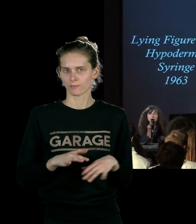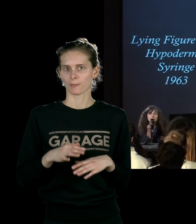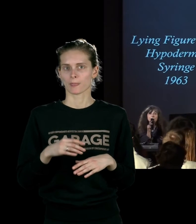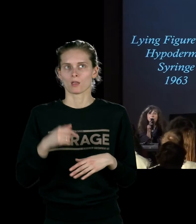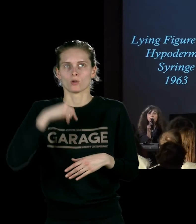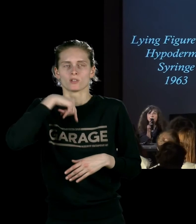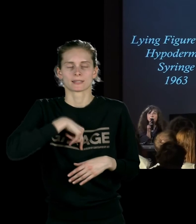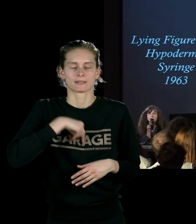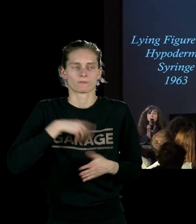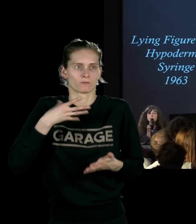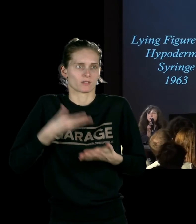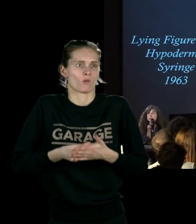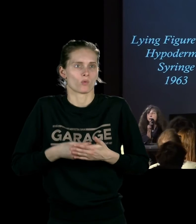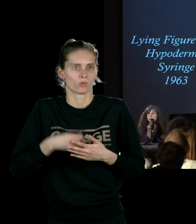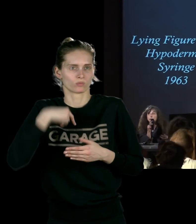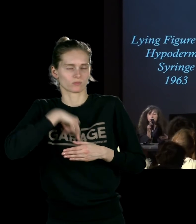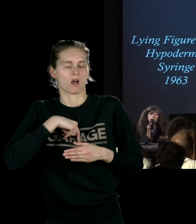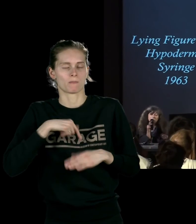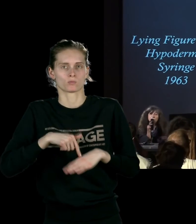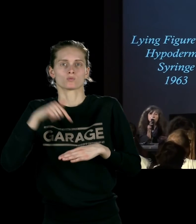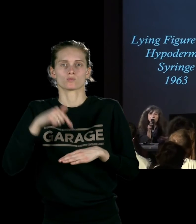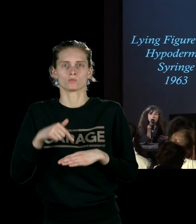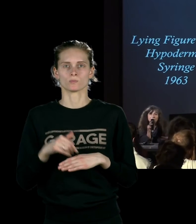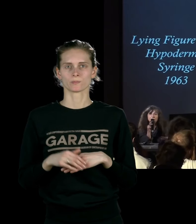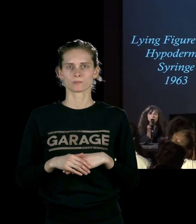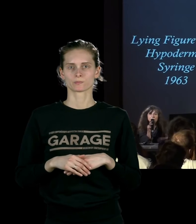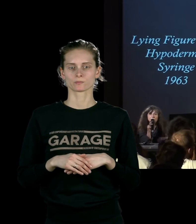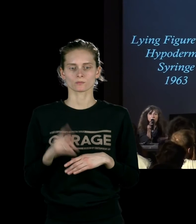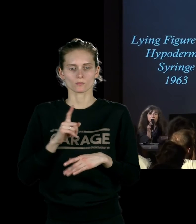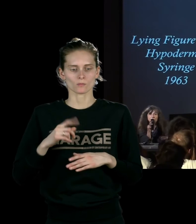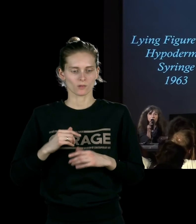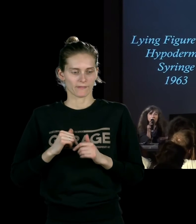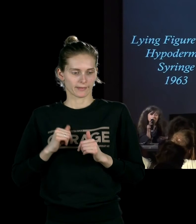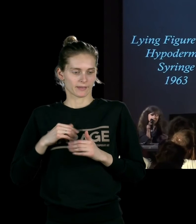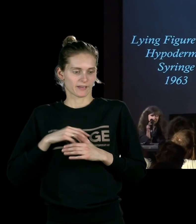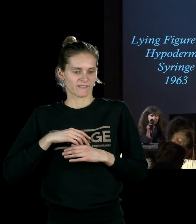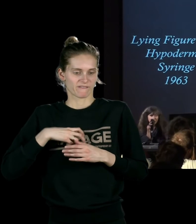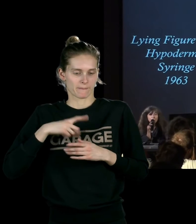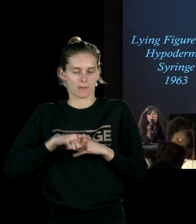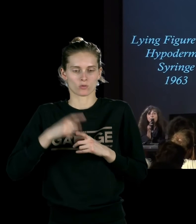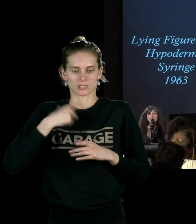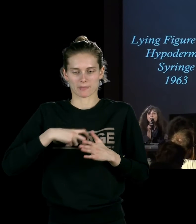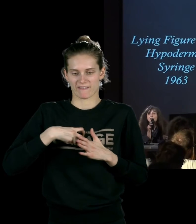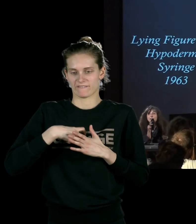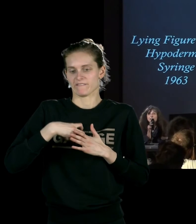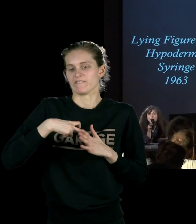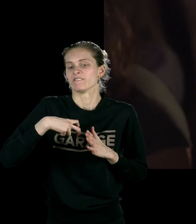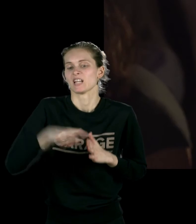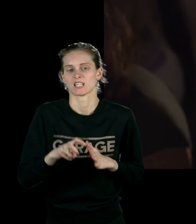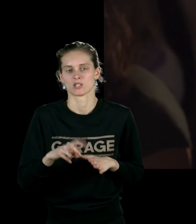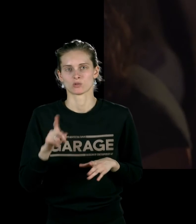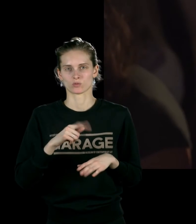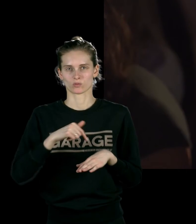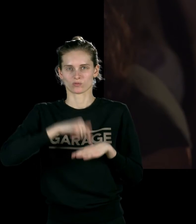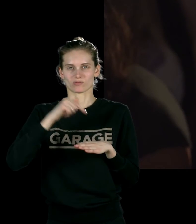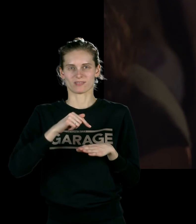собственном теле и некий выход за его привычные границы, за его привычные умение, и то, как